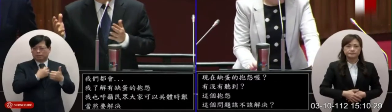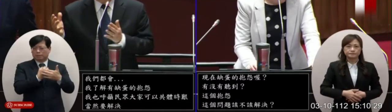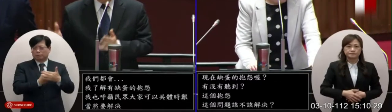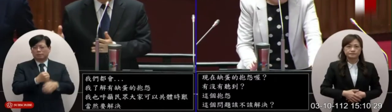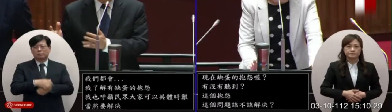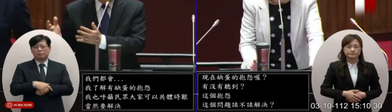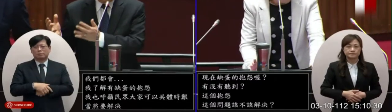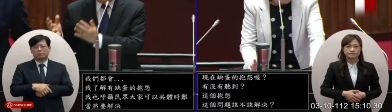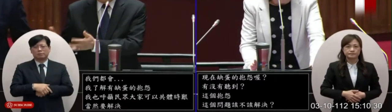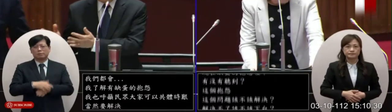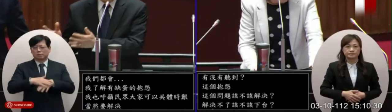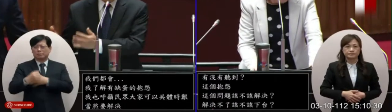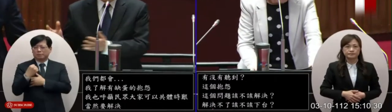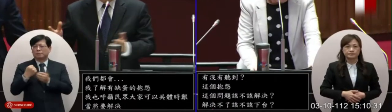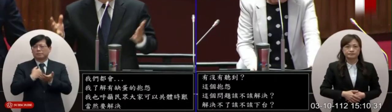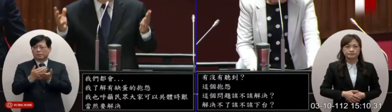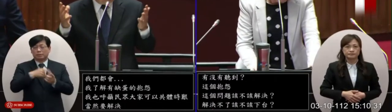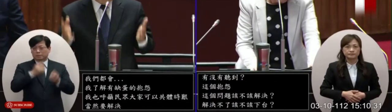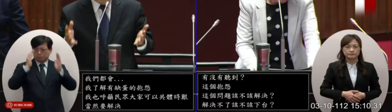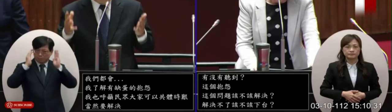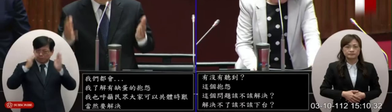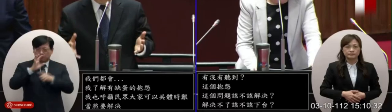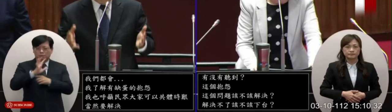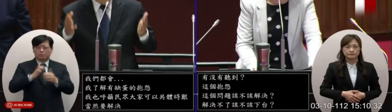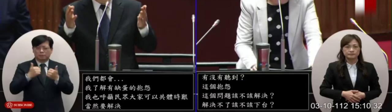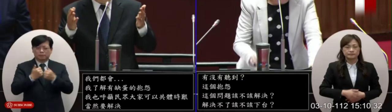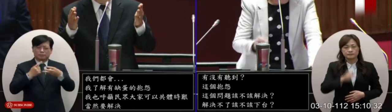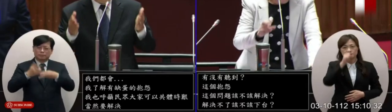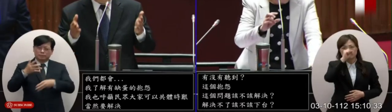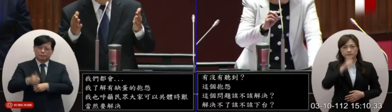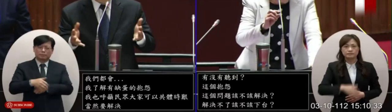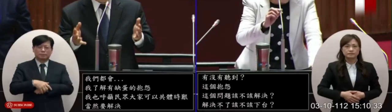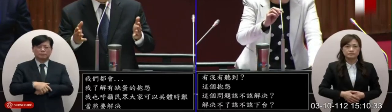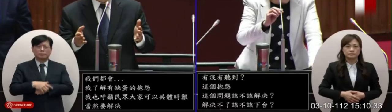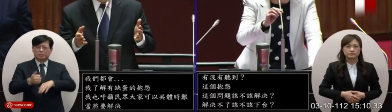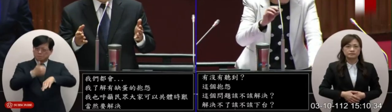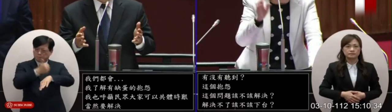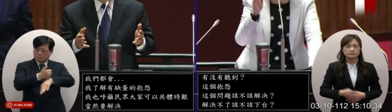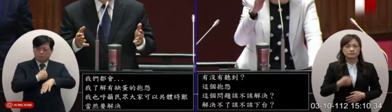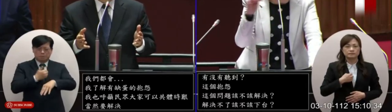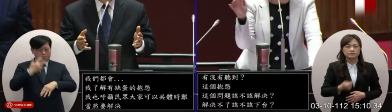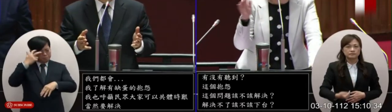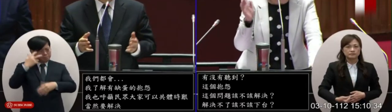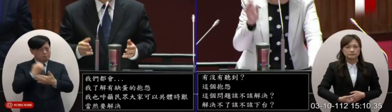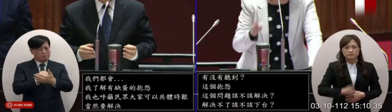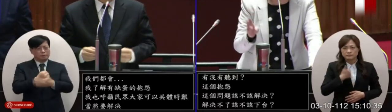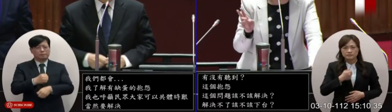尽全力来解决这个问题。 认真负责的农委会主委， 因为我真的不想再听这